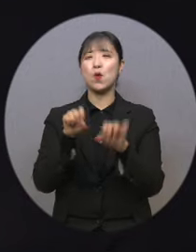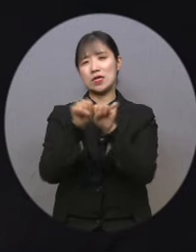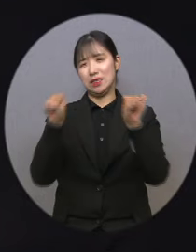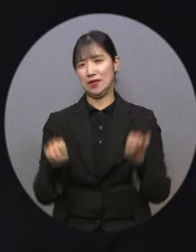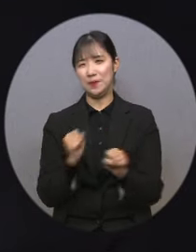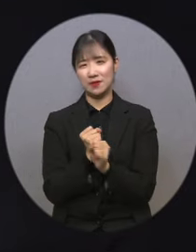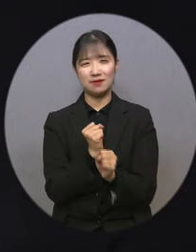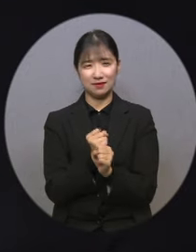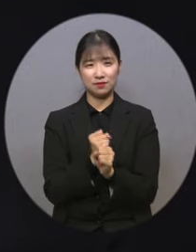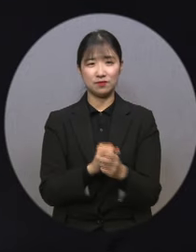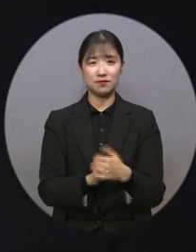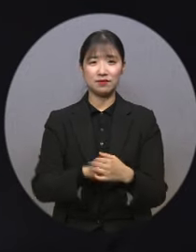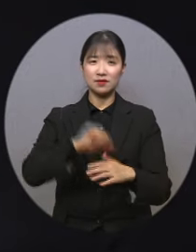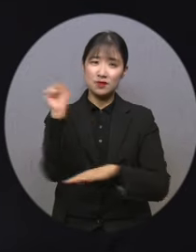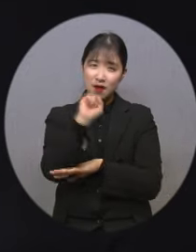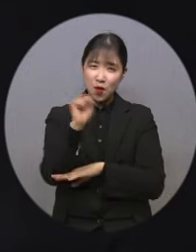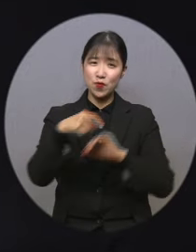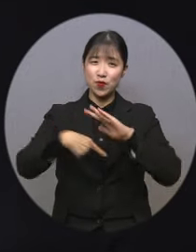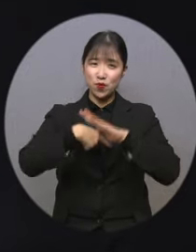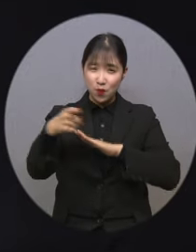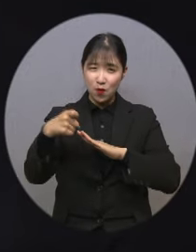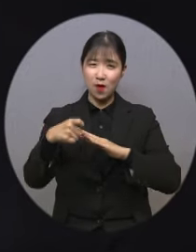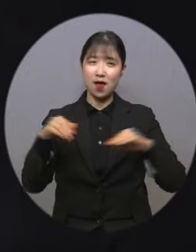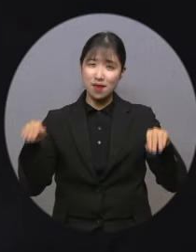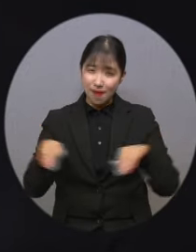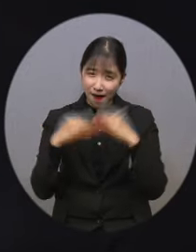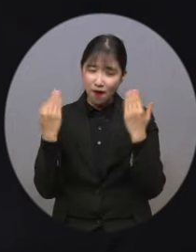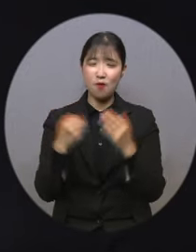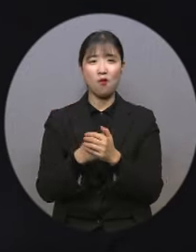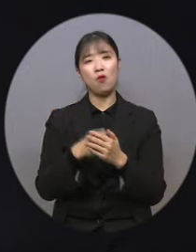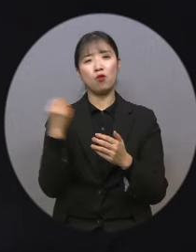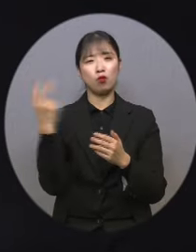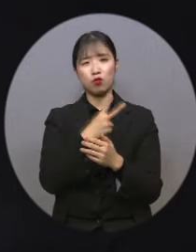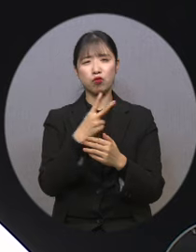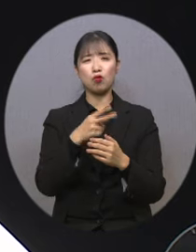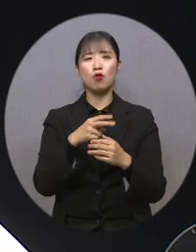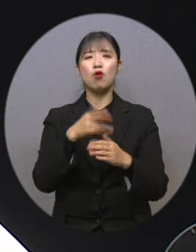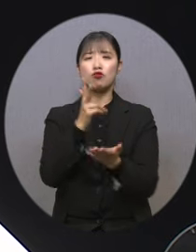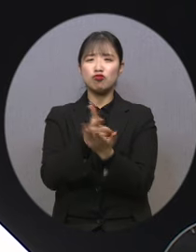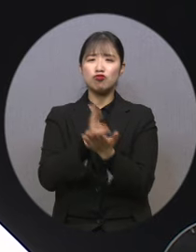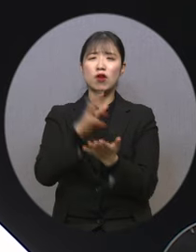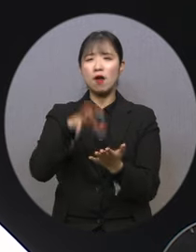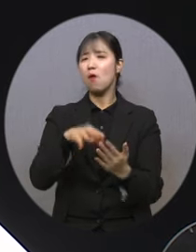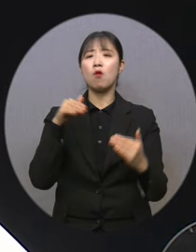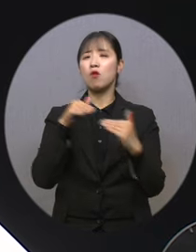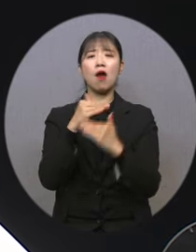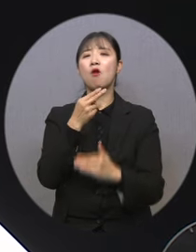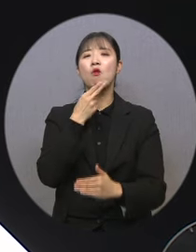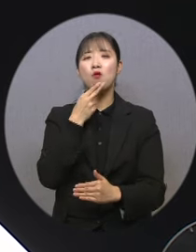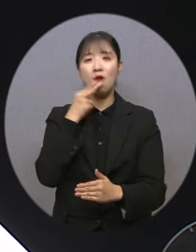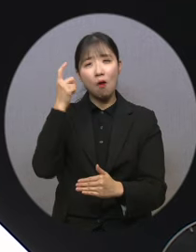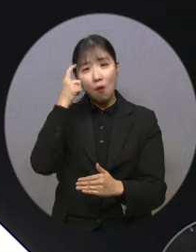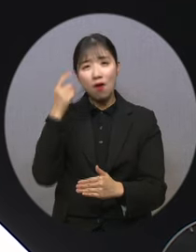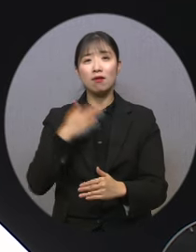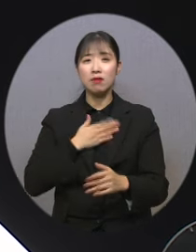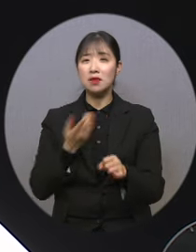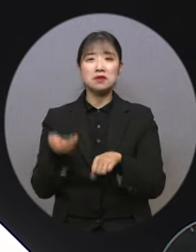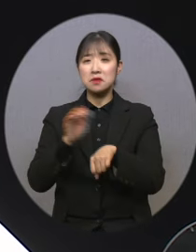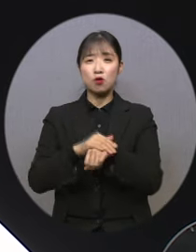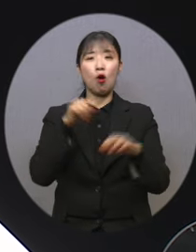자동차 도난 사고 나 주차장에서 이라는 사고가 아니라 합니다 국민이 주장을 할 이유가 없으니까